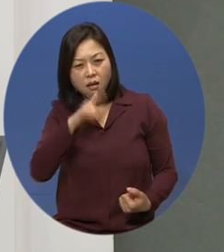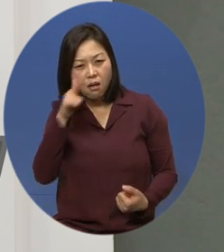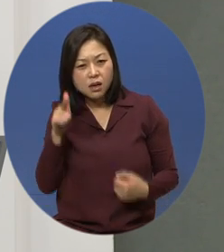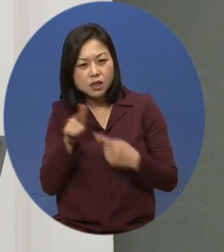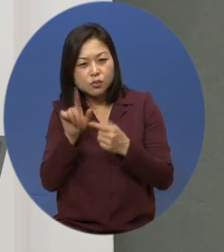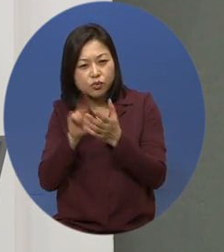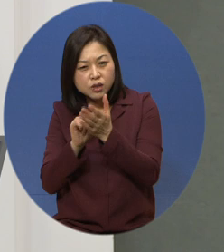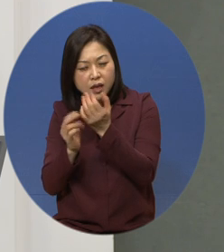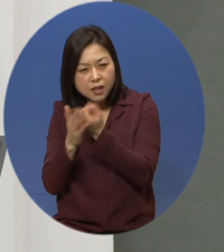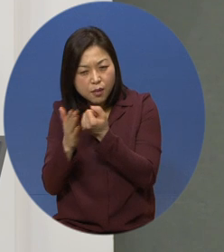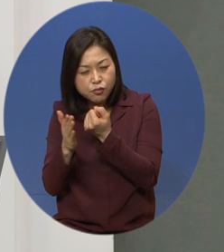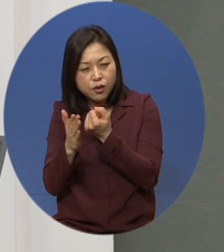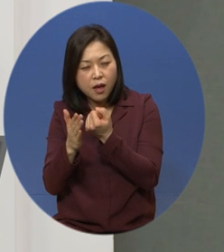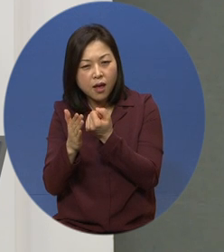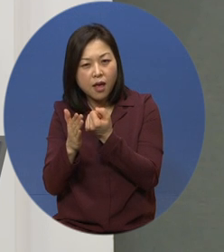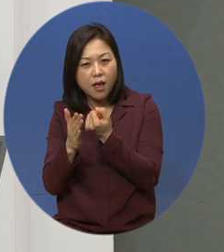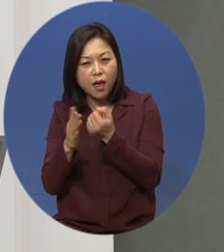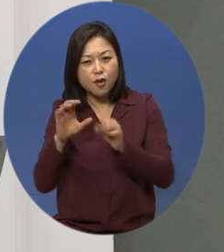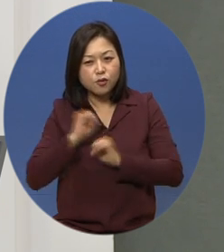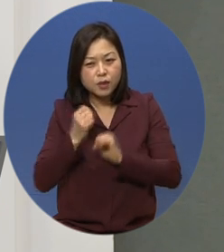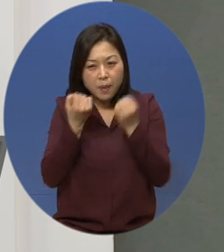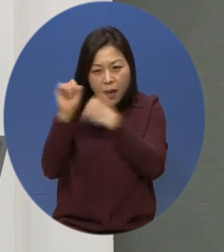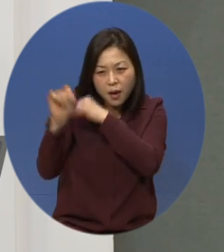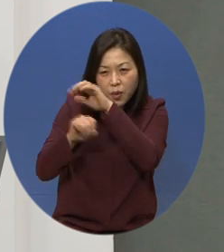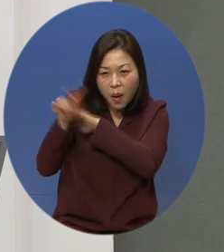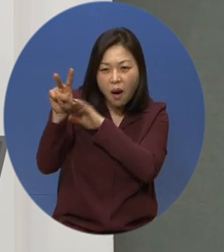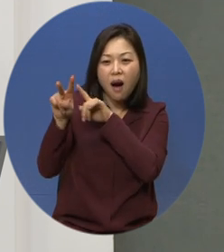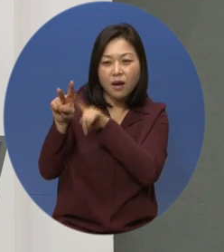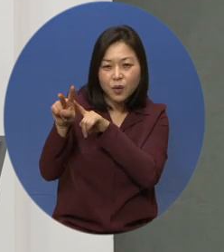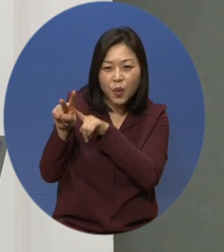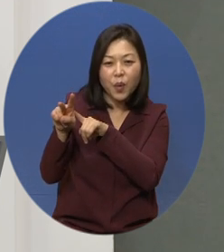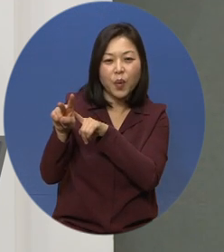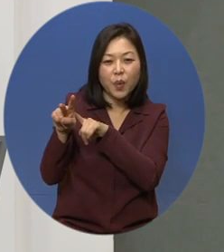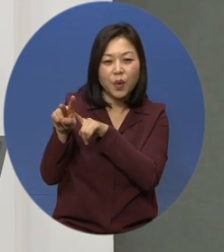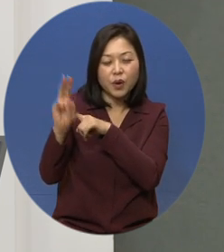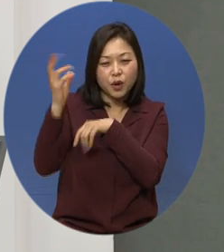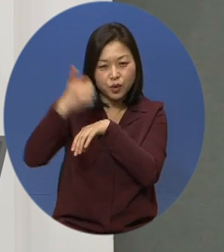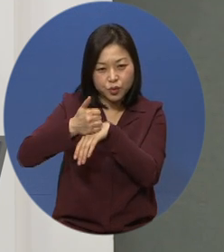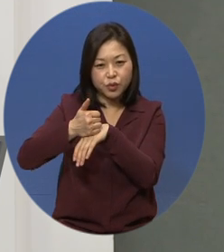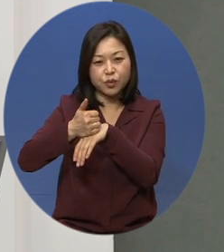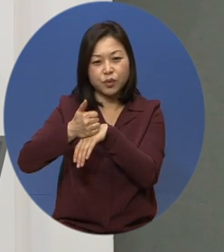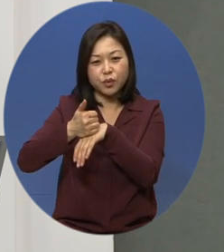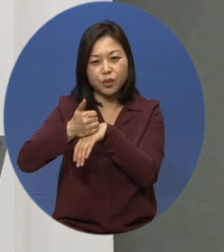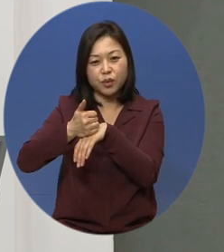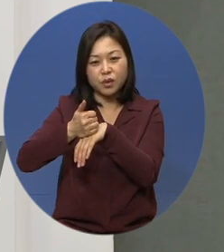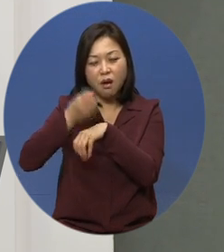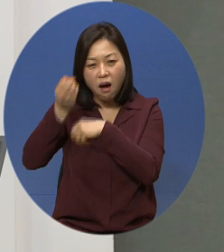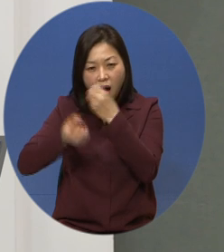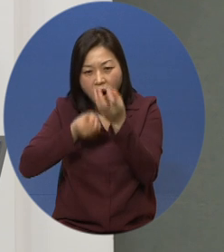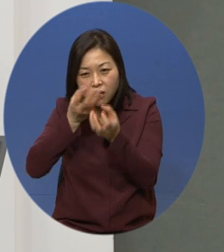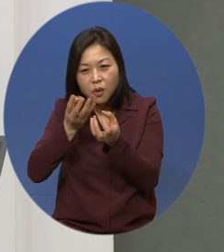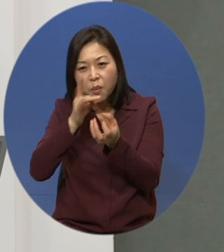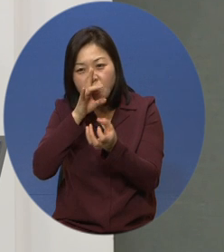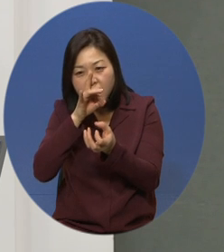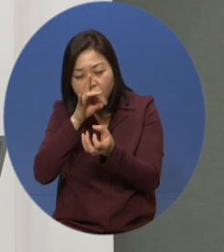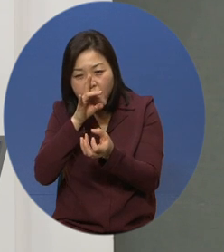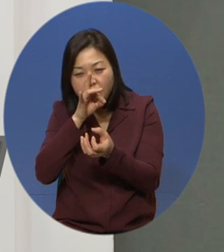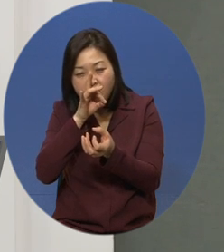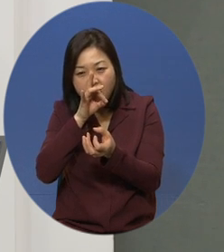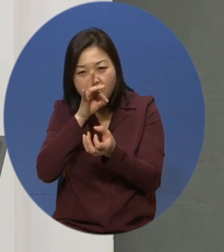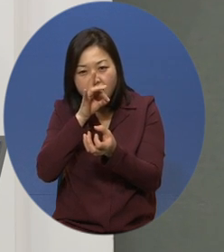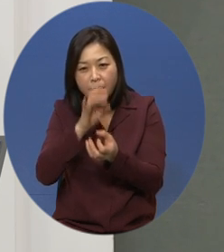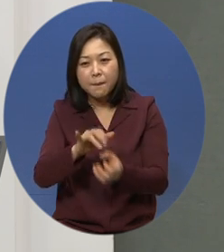때문에 군을 탈출하는 그칠 타령을 해가 이고 결국은 에 고해성사 도 못하고